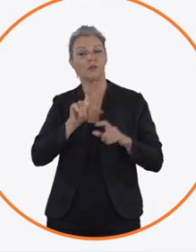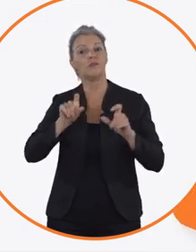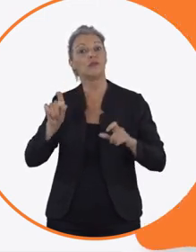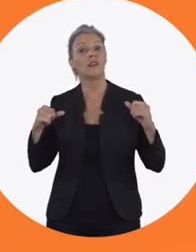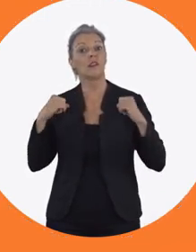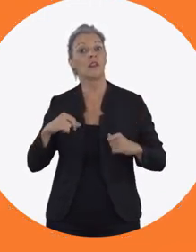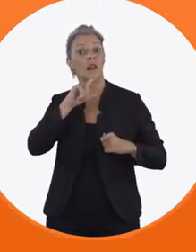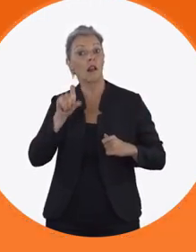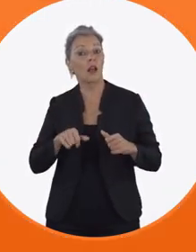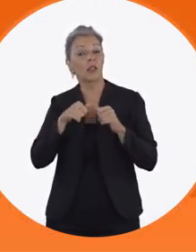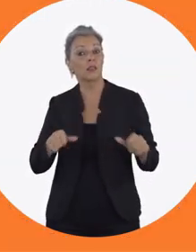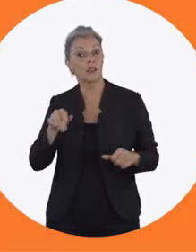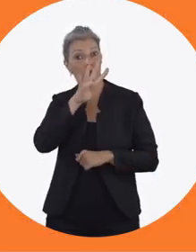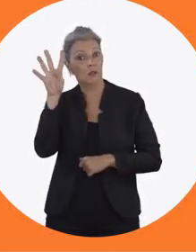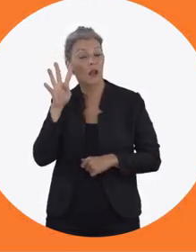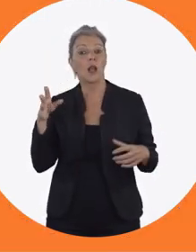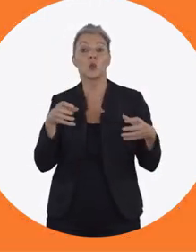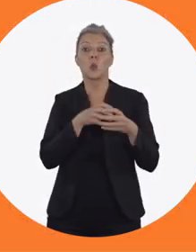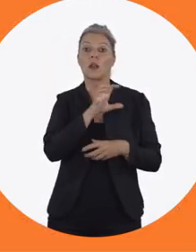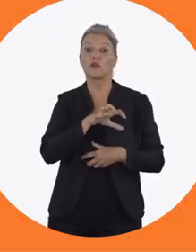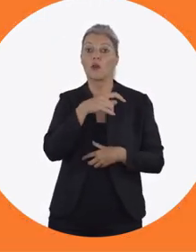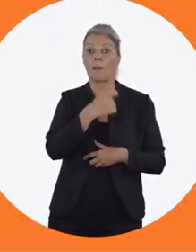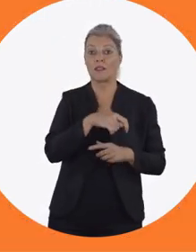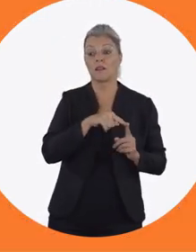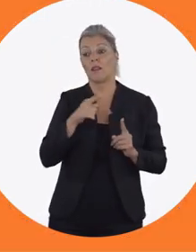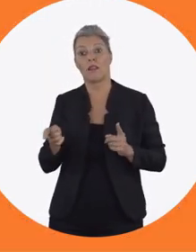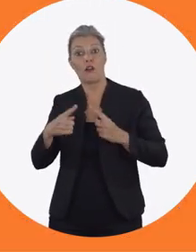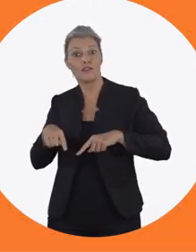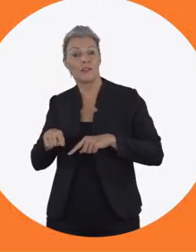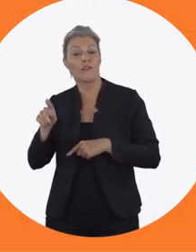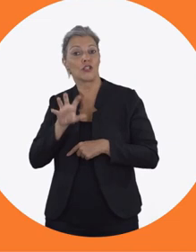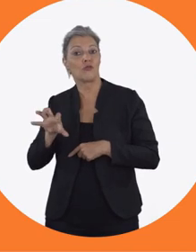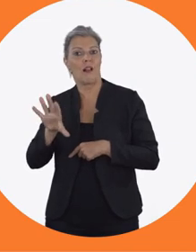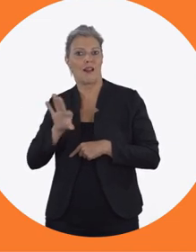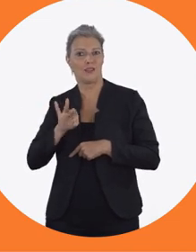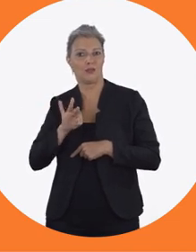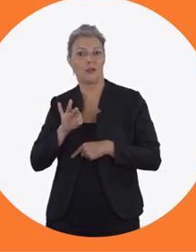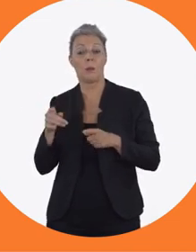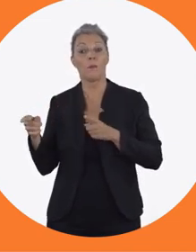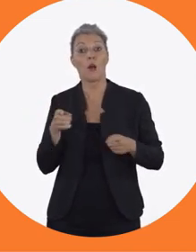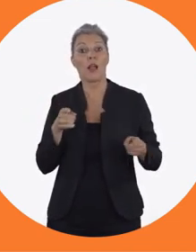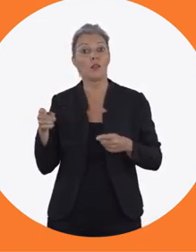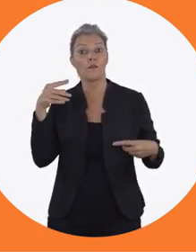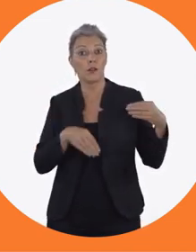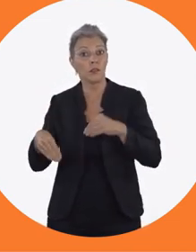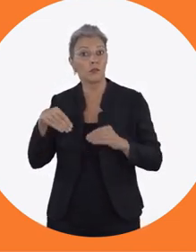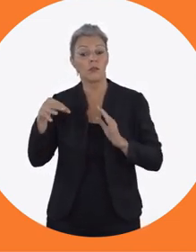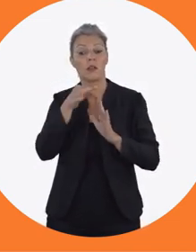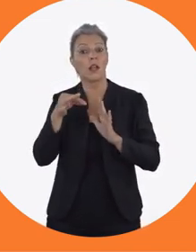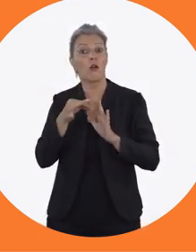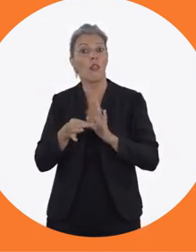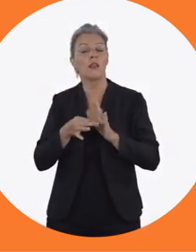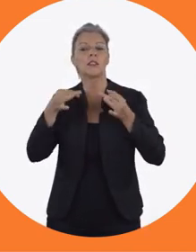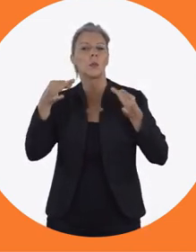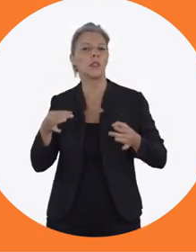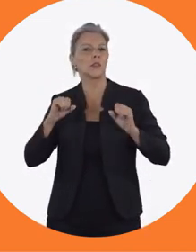Votano i cittadini italiani residenti in Toscana. Le elettrici e gli elettori devono rispettare tutte le misure di sicurezza sanitaria previste e seguire le